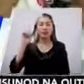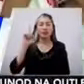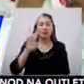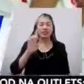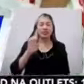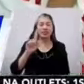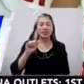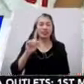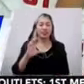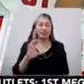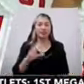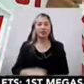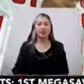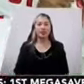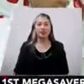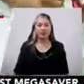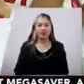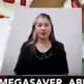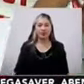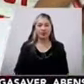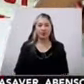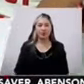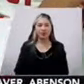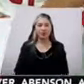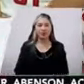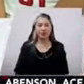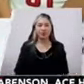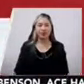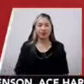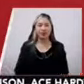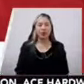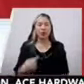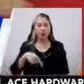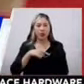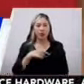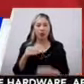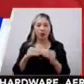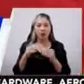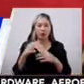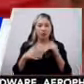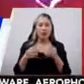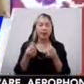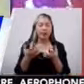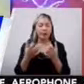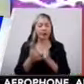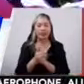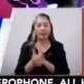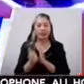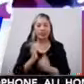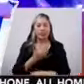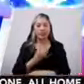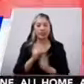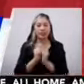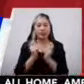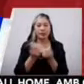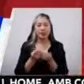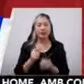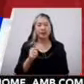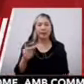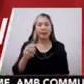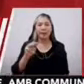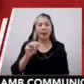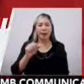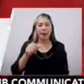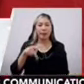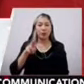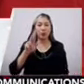Mas marami na dagdag sa team namin, so mas kampante kami. Mapua Cardinals. Viva Mapua! Gotta come back